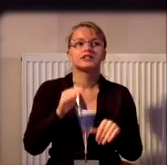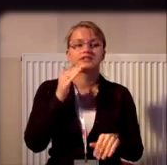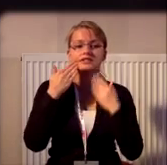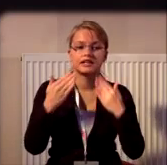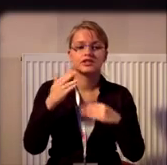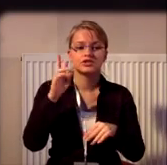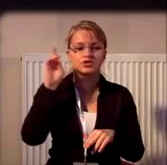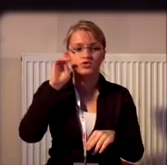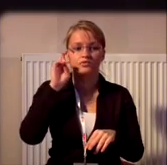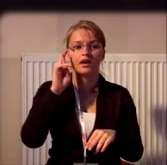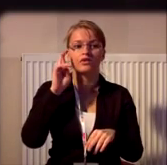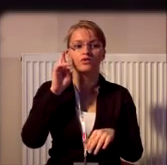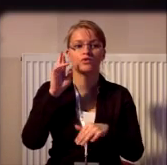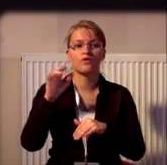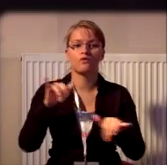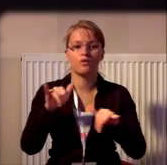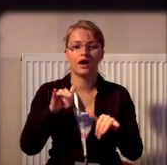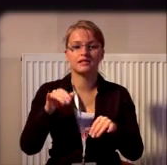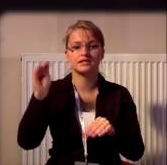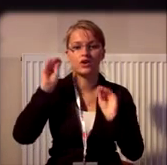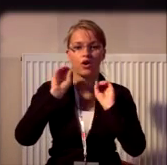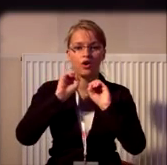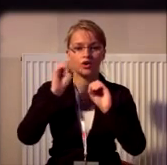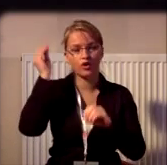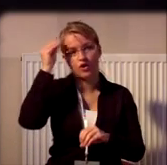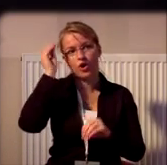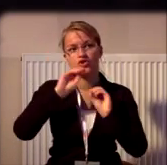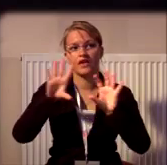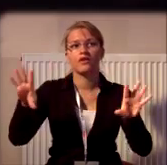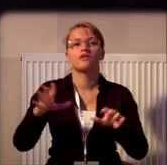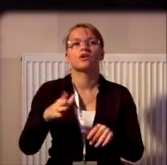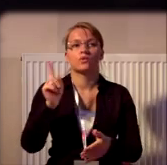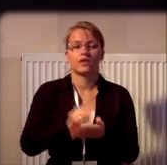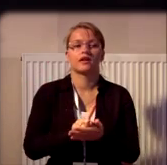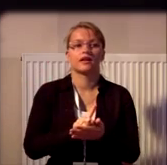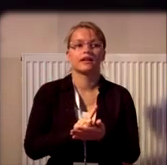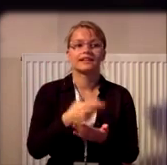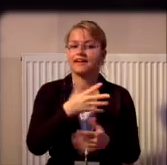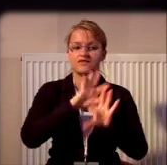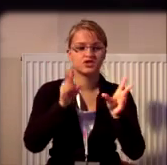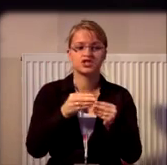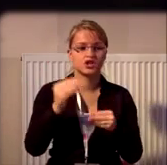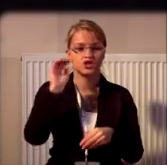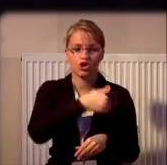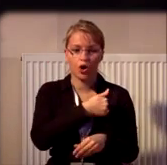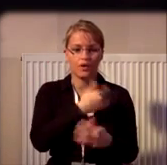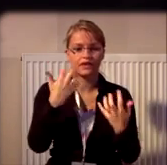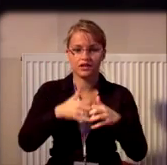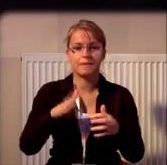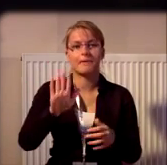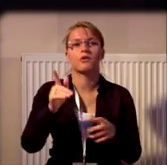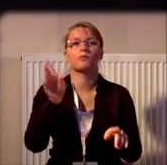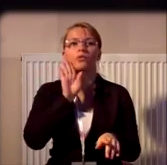akceptacji naszych władz oświatowych, które dają nam taką szansę. Nie wszystkie szkoły integracyjne mają w Polsce